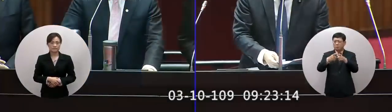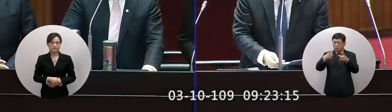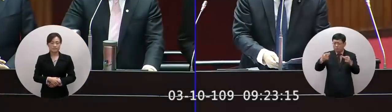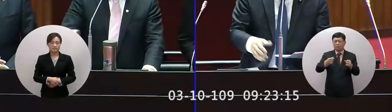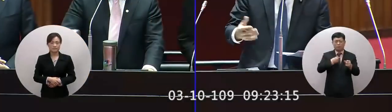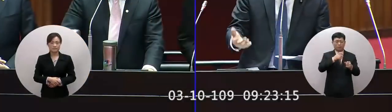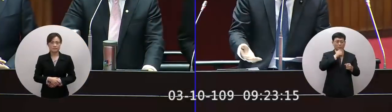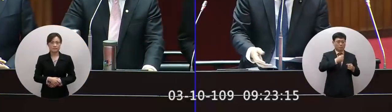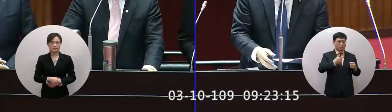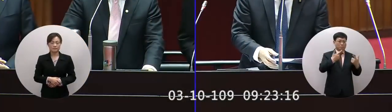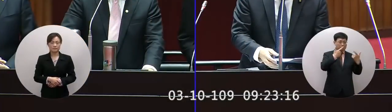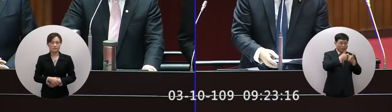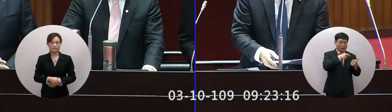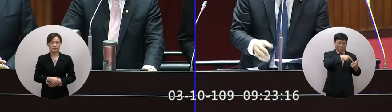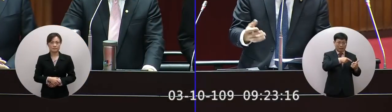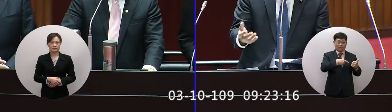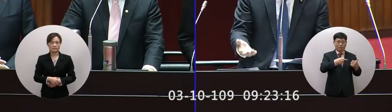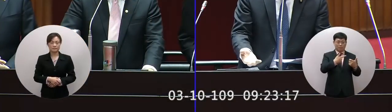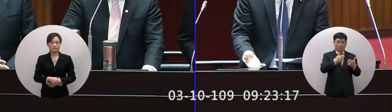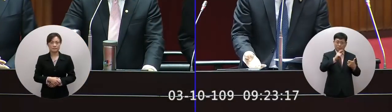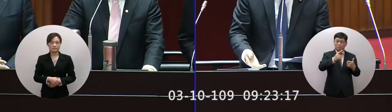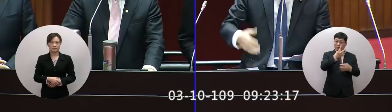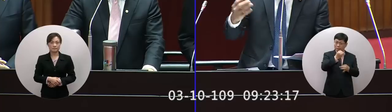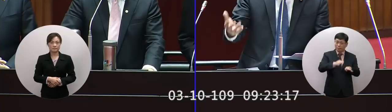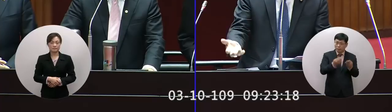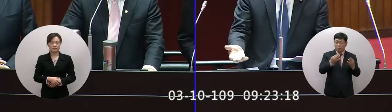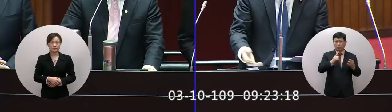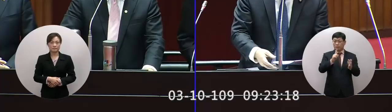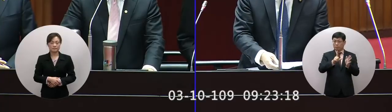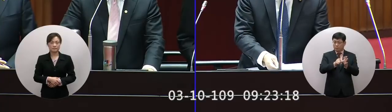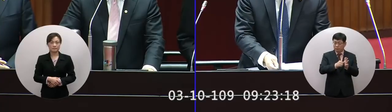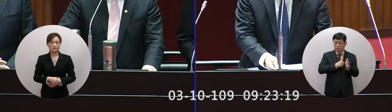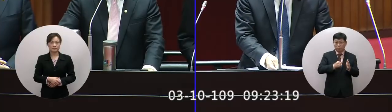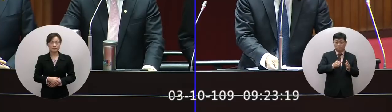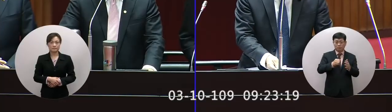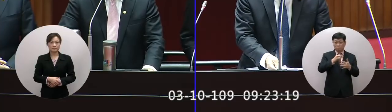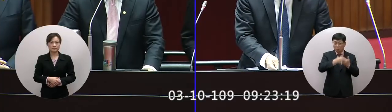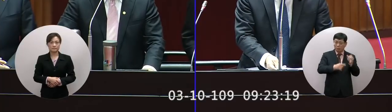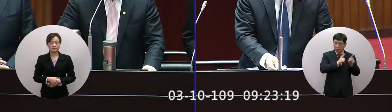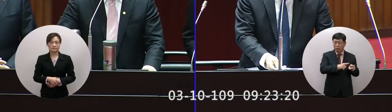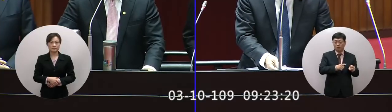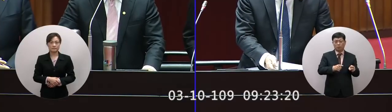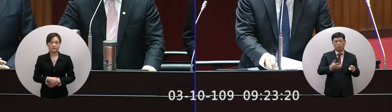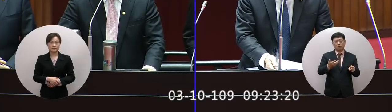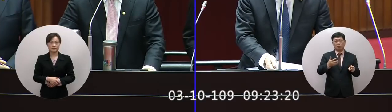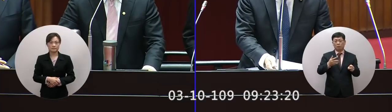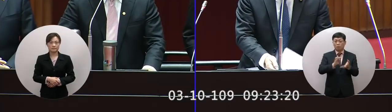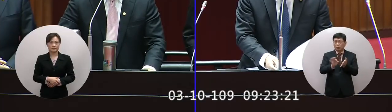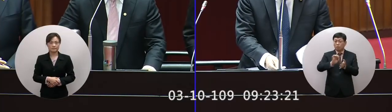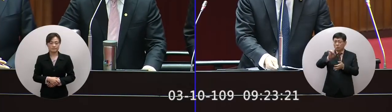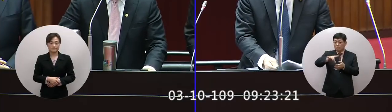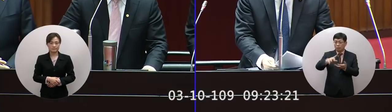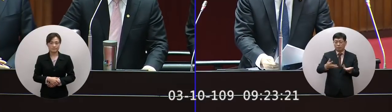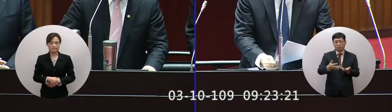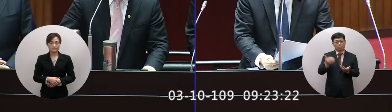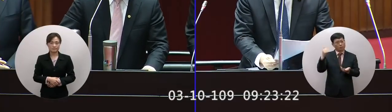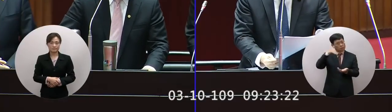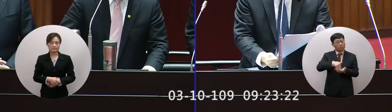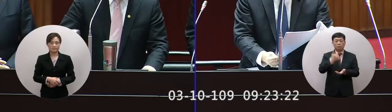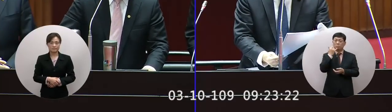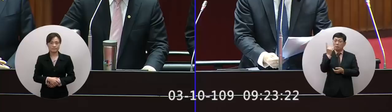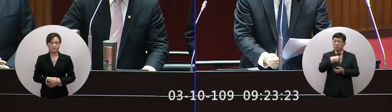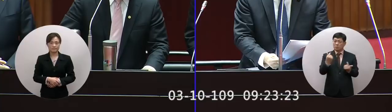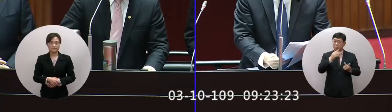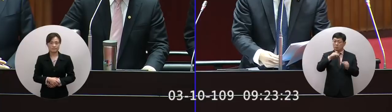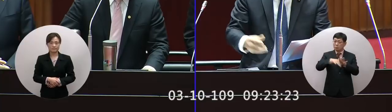搭配使用，要怎么搭配？什么时候要启动，什么时候要上路，然后呢能够用到哪些，到底能不